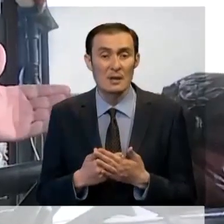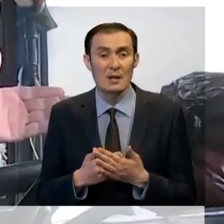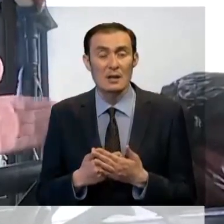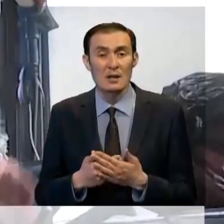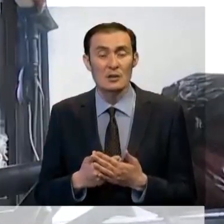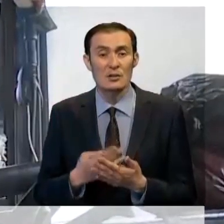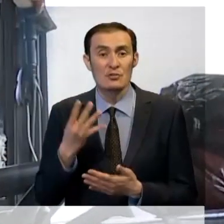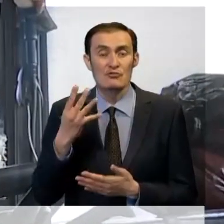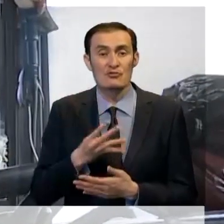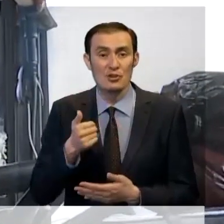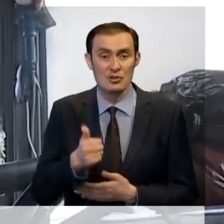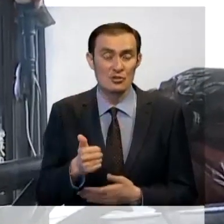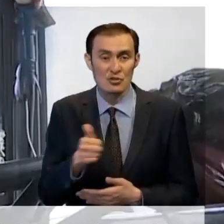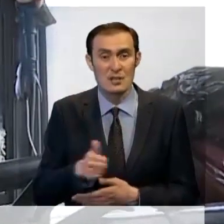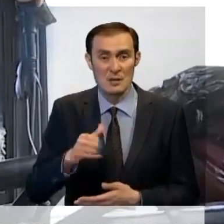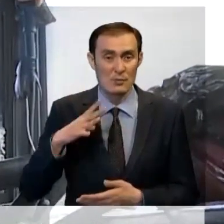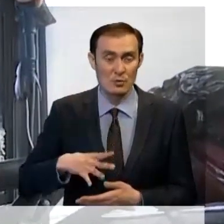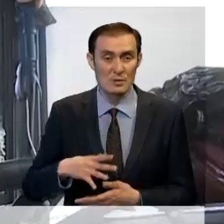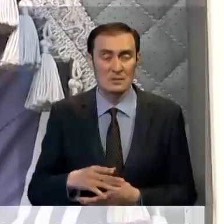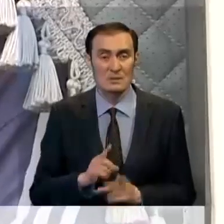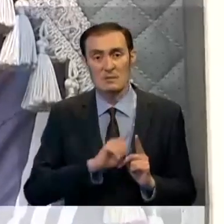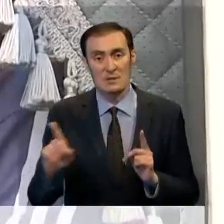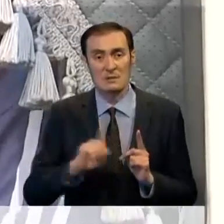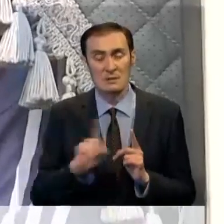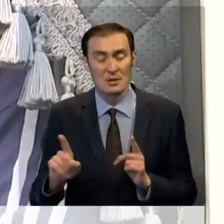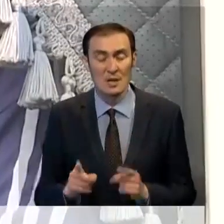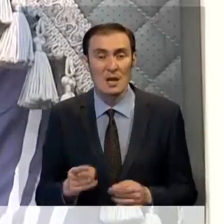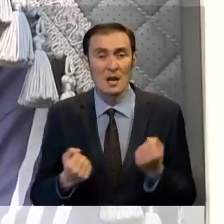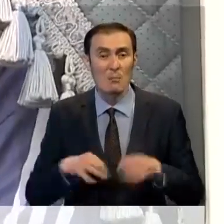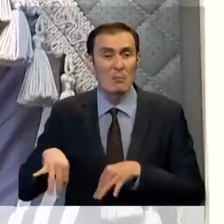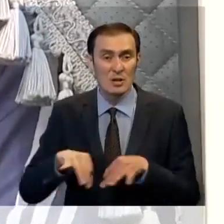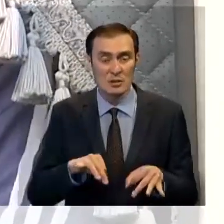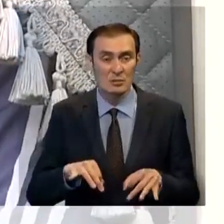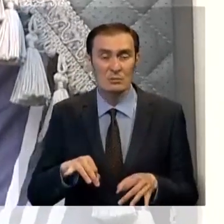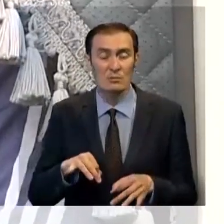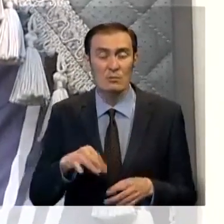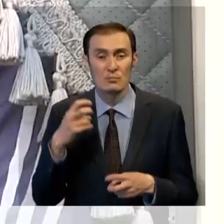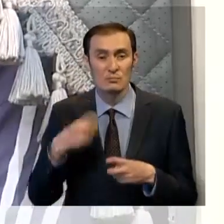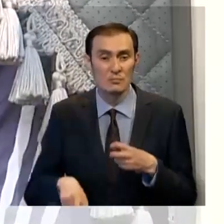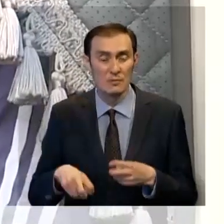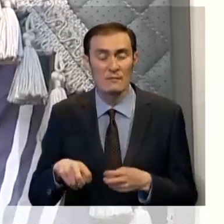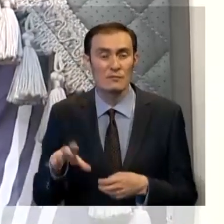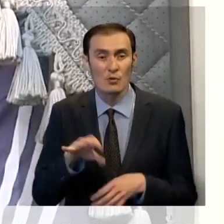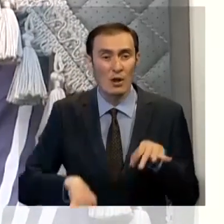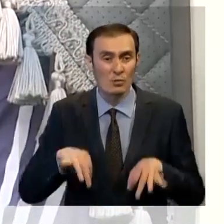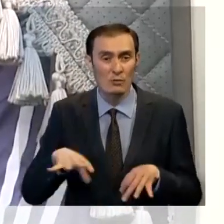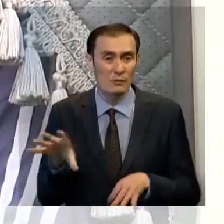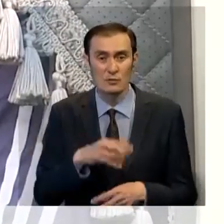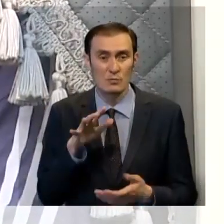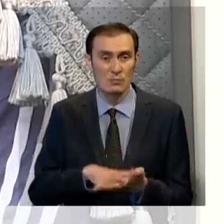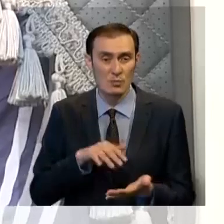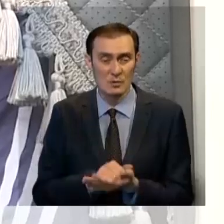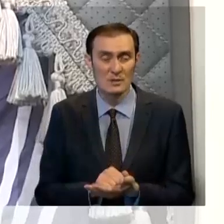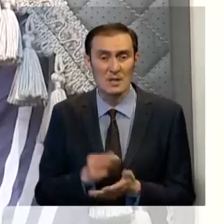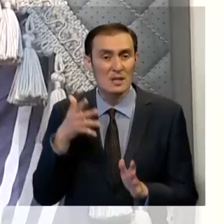сейчас 4-4,5 часа. 2 часа разница. Машину бьешь, как говорится, всю ходовку бьешь, все это бьется. И